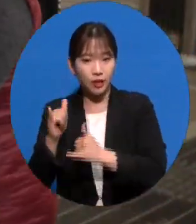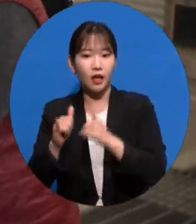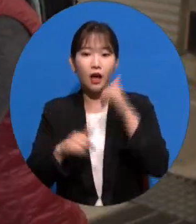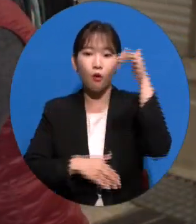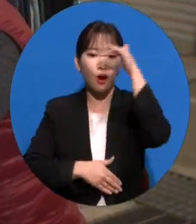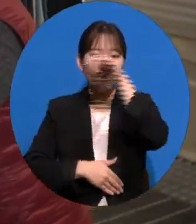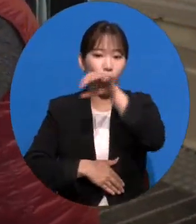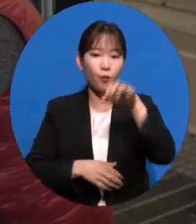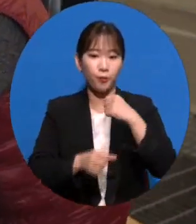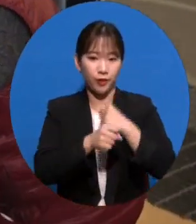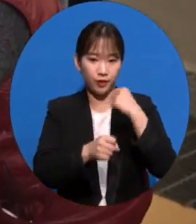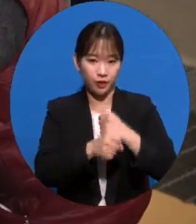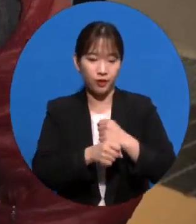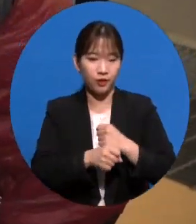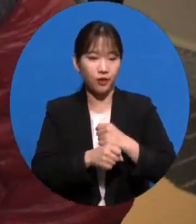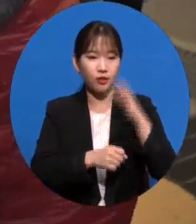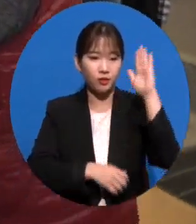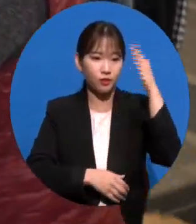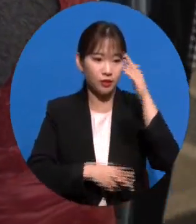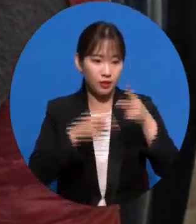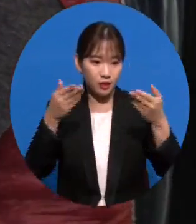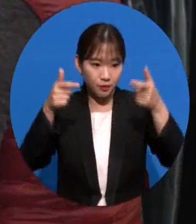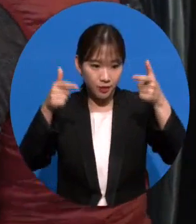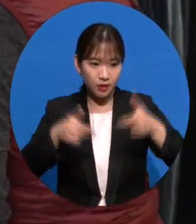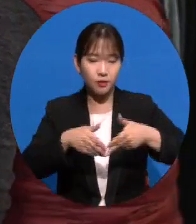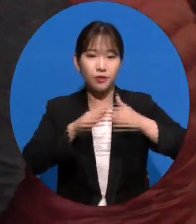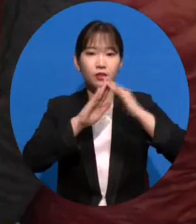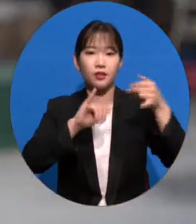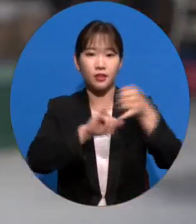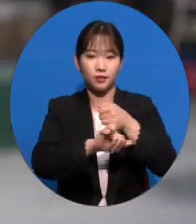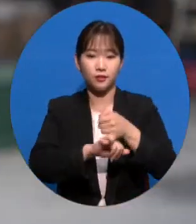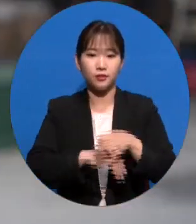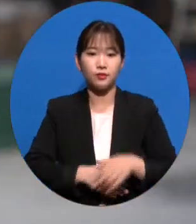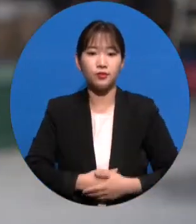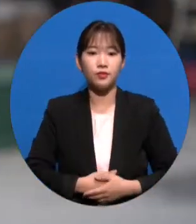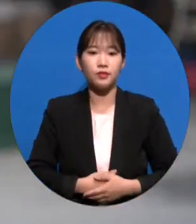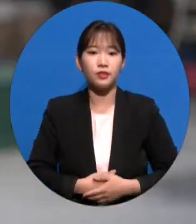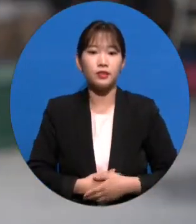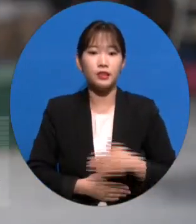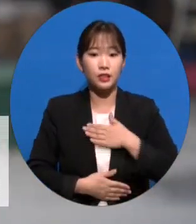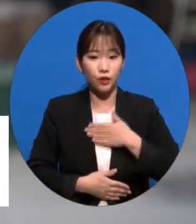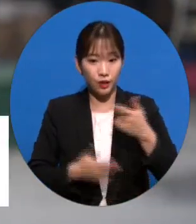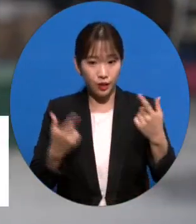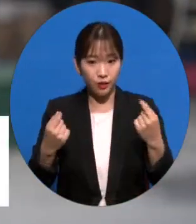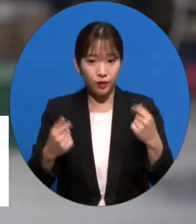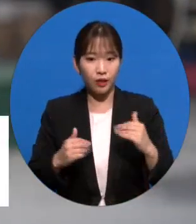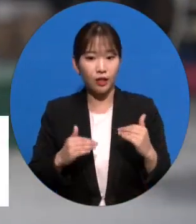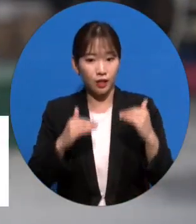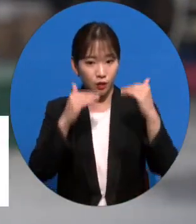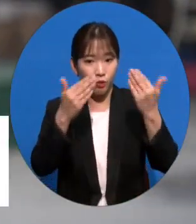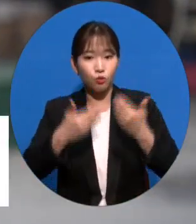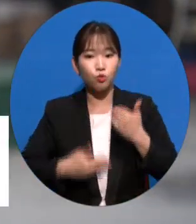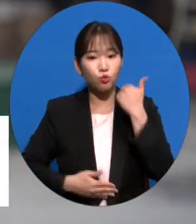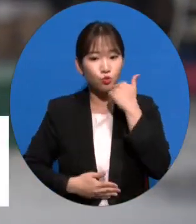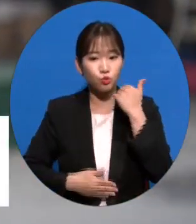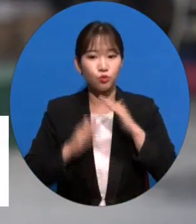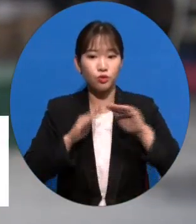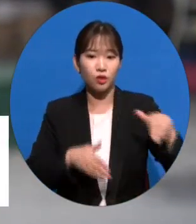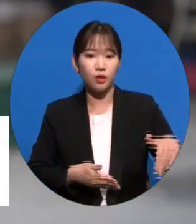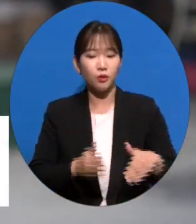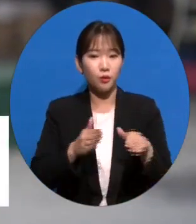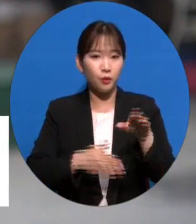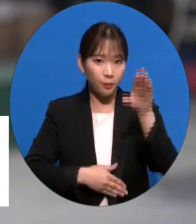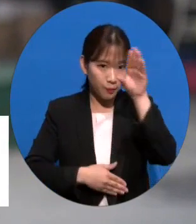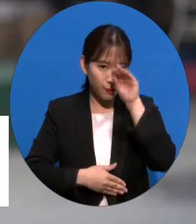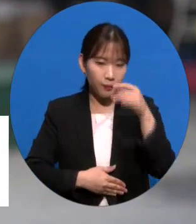자원화, 첨단산업단지 조성을 약속했습니다. 저를 이만큼 성장시켜준 것은 전라남도에서